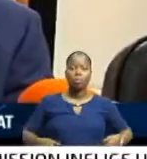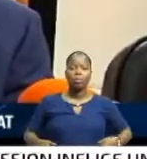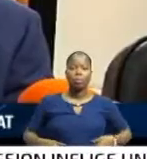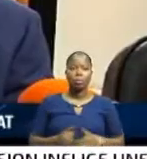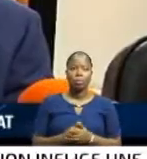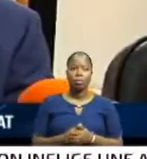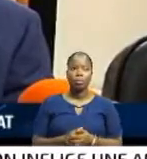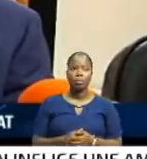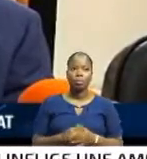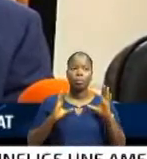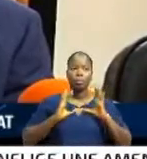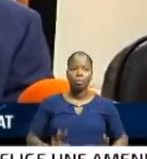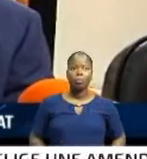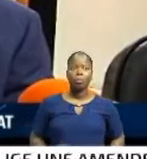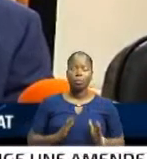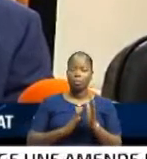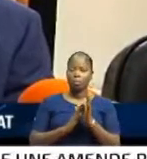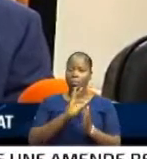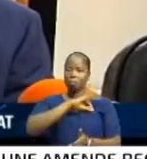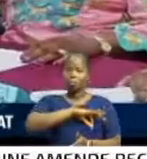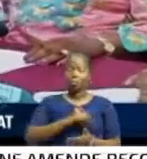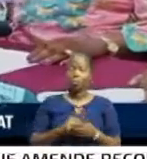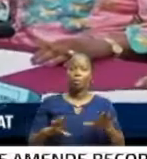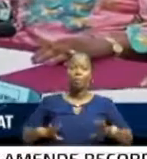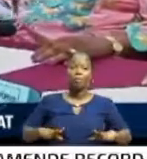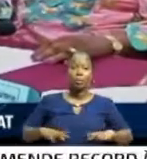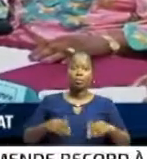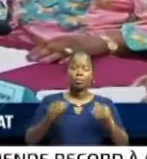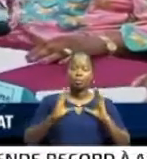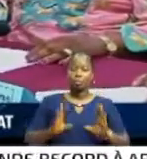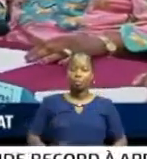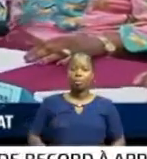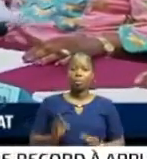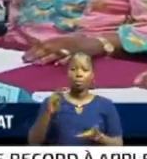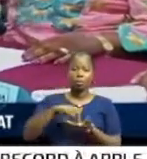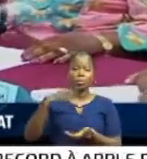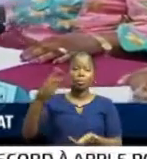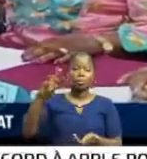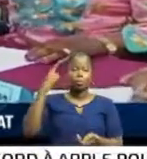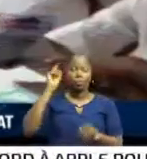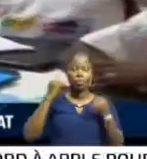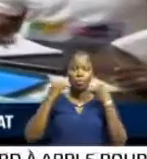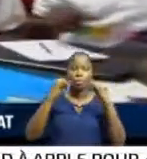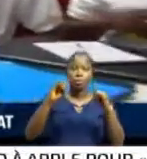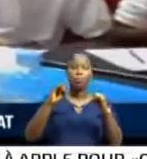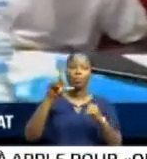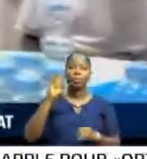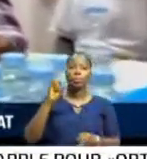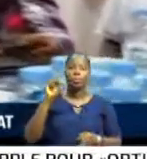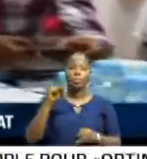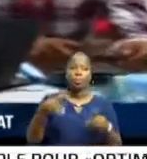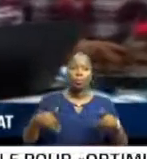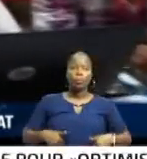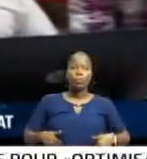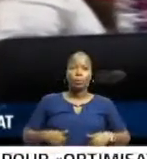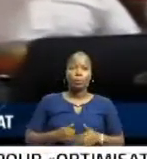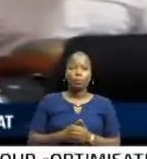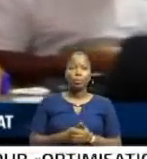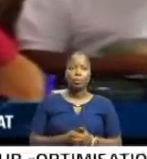citoyenne a ainsi profité des vacances citoyennes édition 2016 pour sensibiliser les jeunes et les femmes sur ce mal du